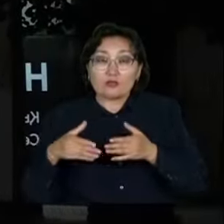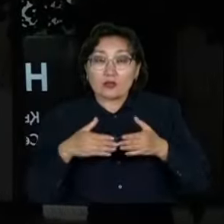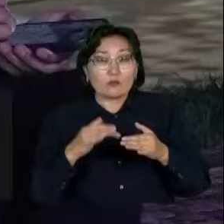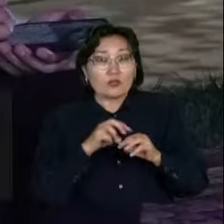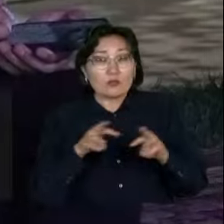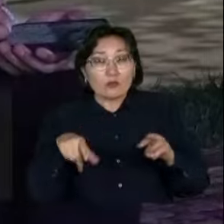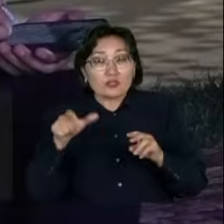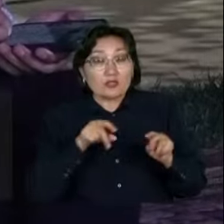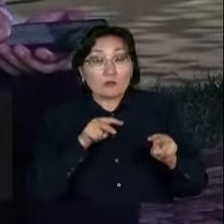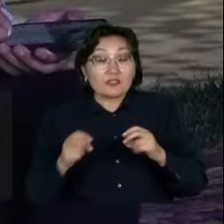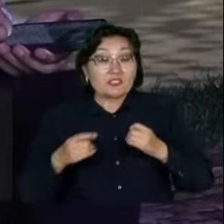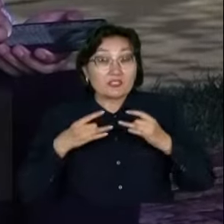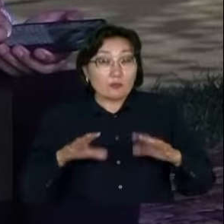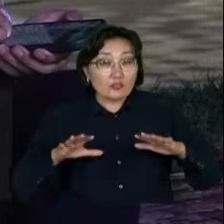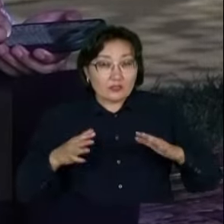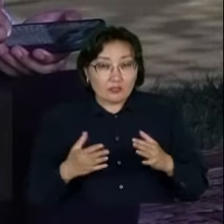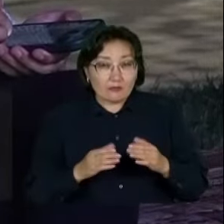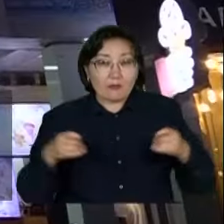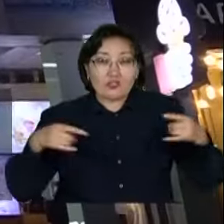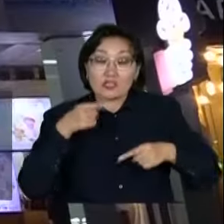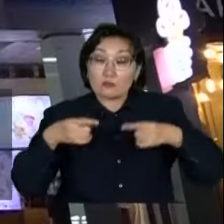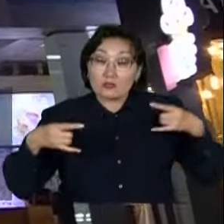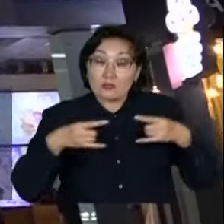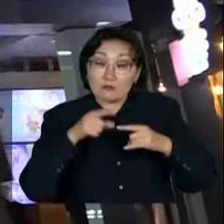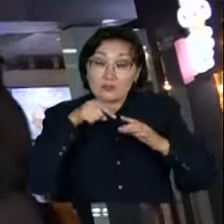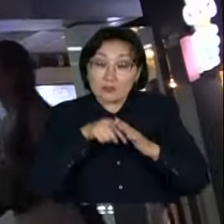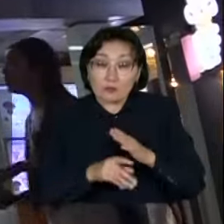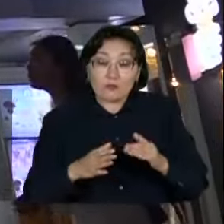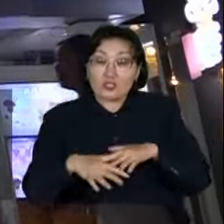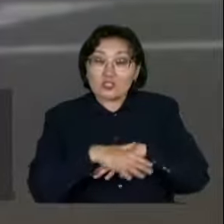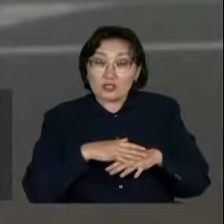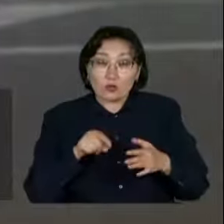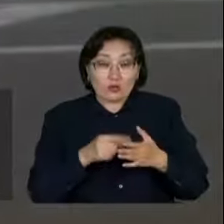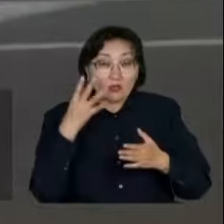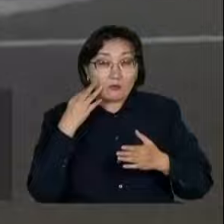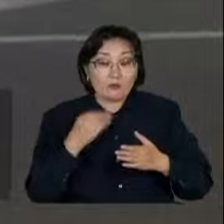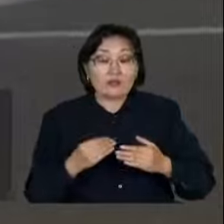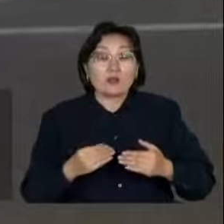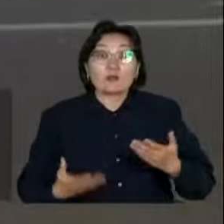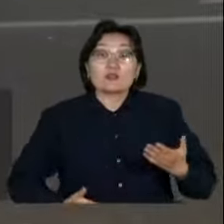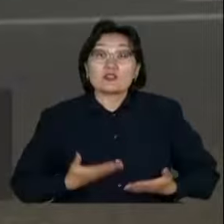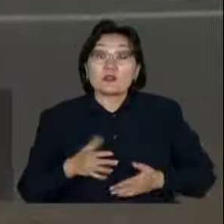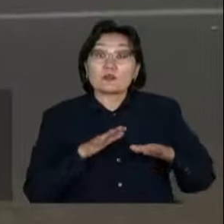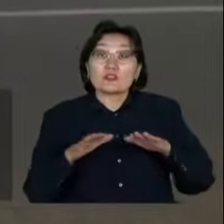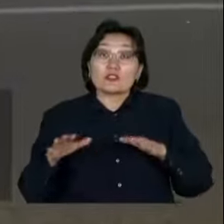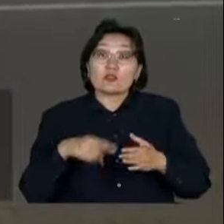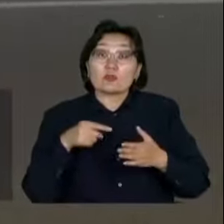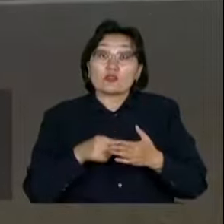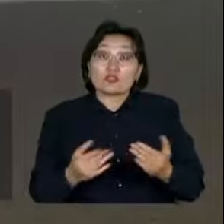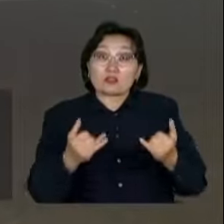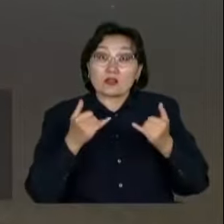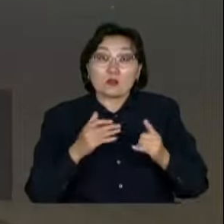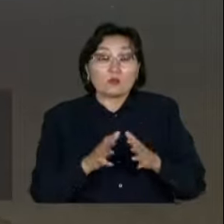людей следили за праздничным событием в прямом эфире, в том числе и жители Алматы. На 5 оживленных точках города жители и гости